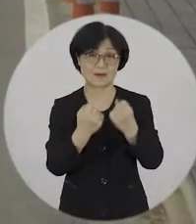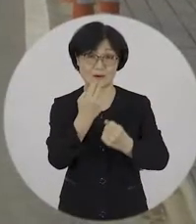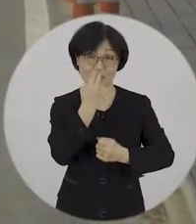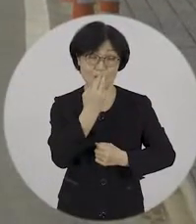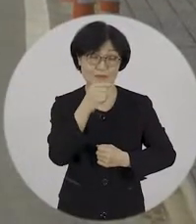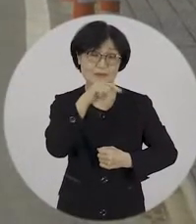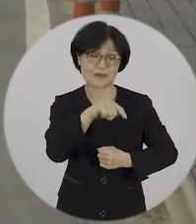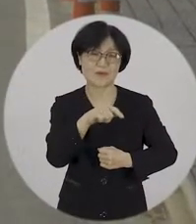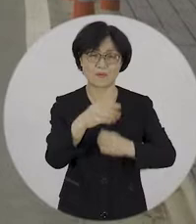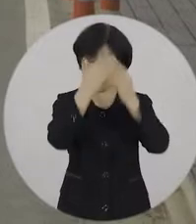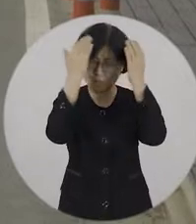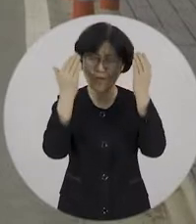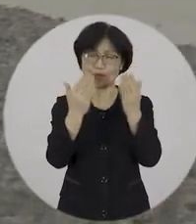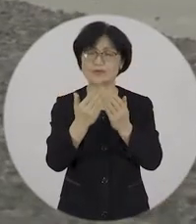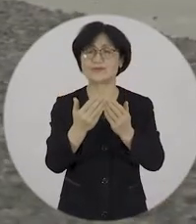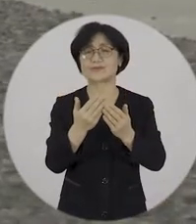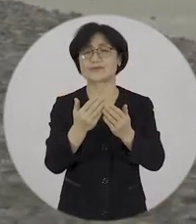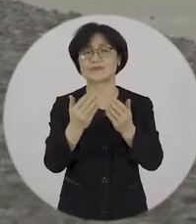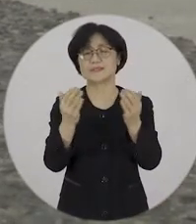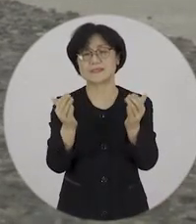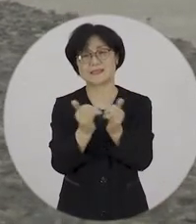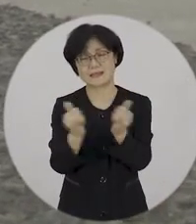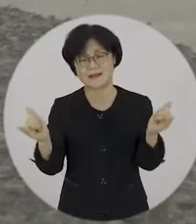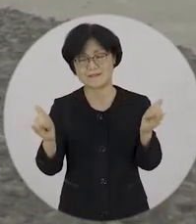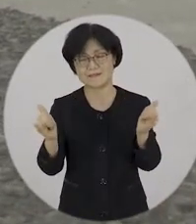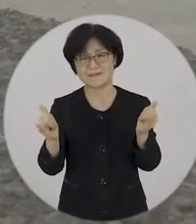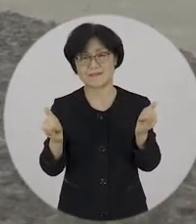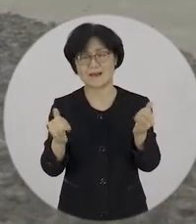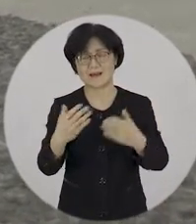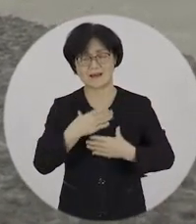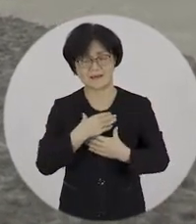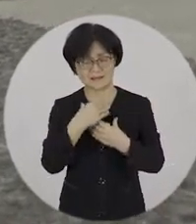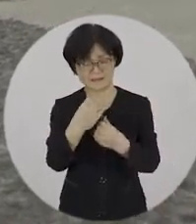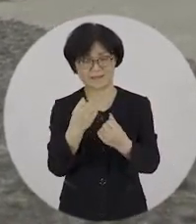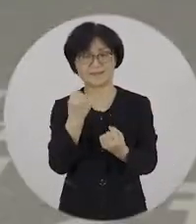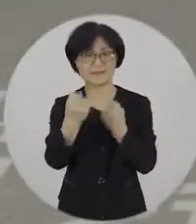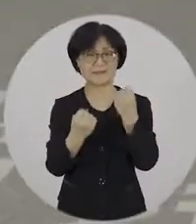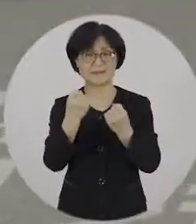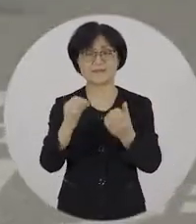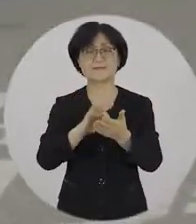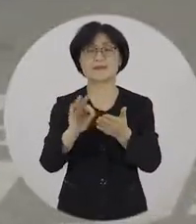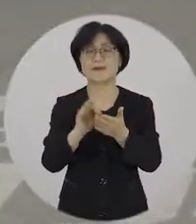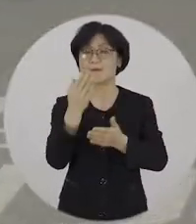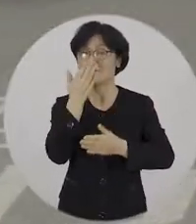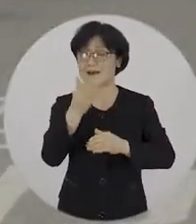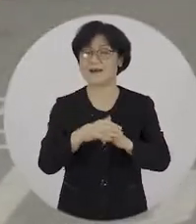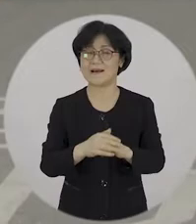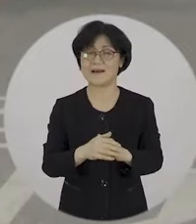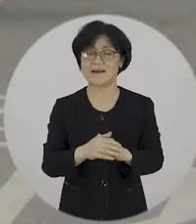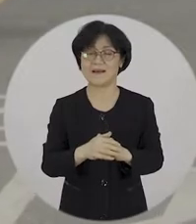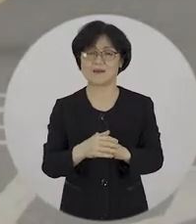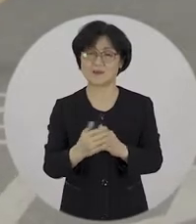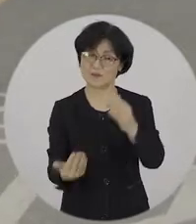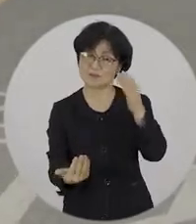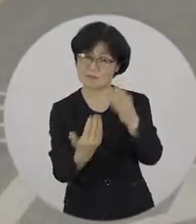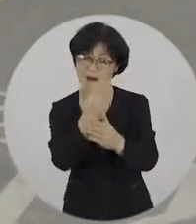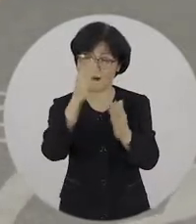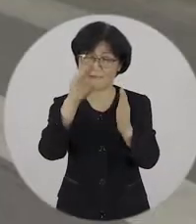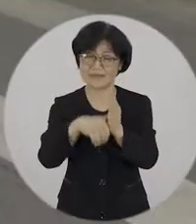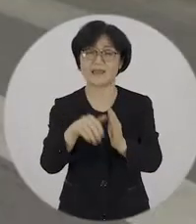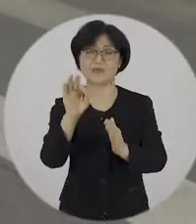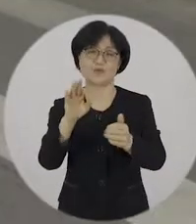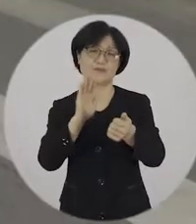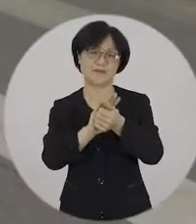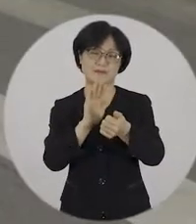강서구민 자전거 보험은 모든 구민이 안심하고 자전거를 이용할 수 있는 환경을 조성하고 사고 발생 시 비용 부담을 지원하기